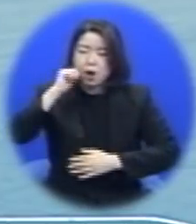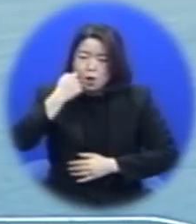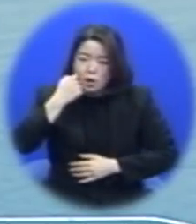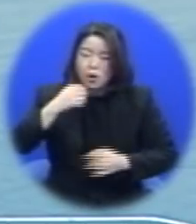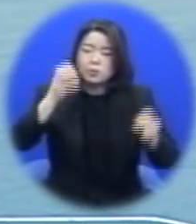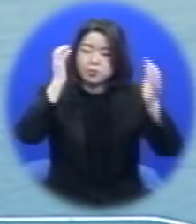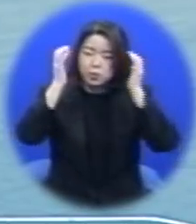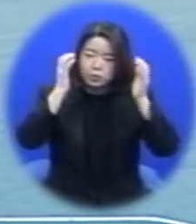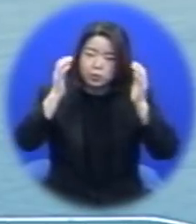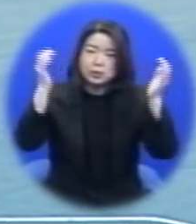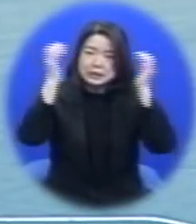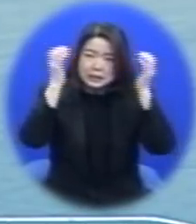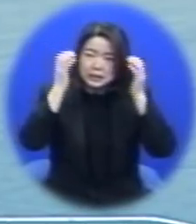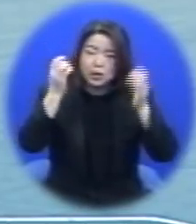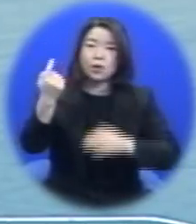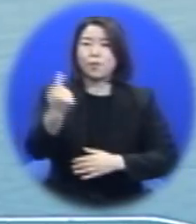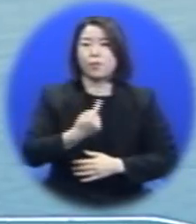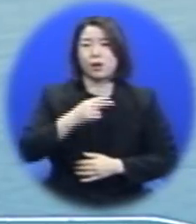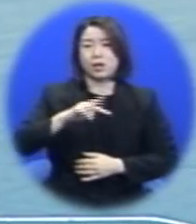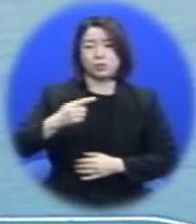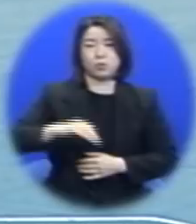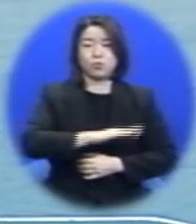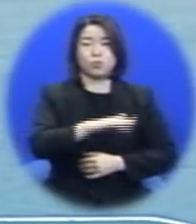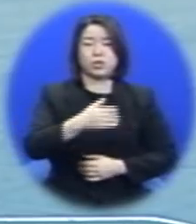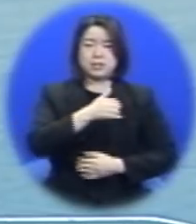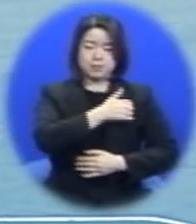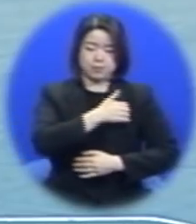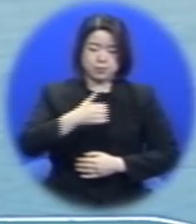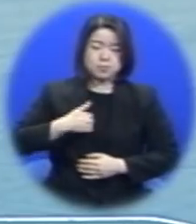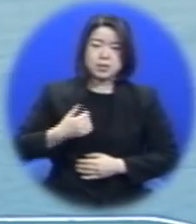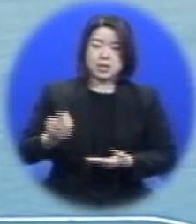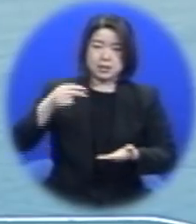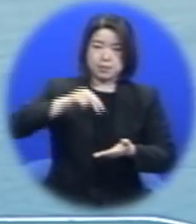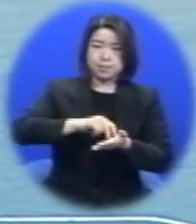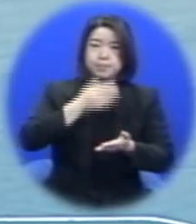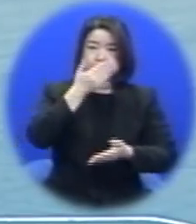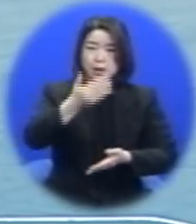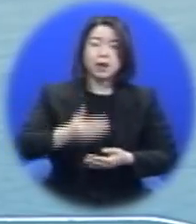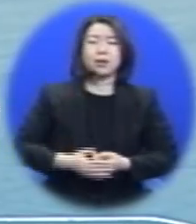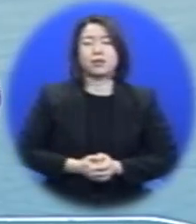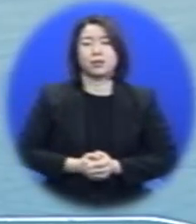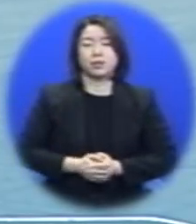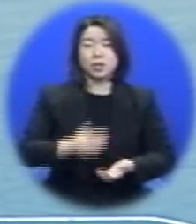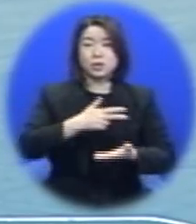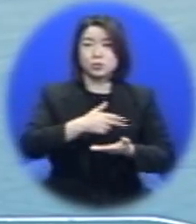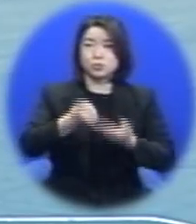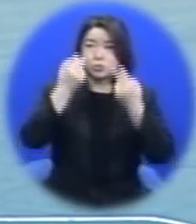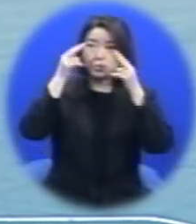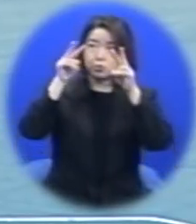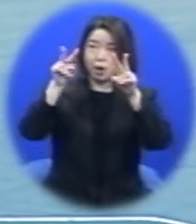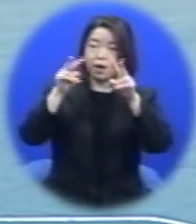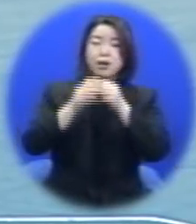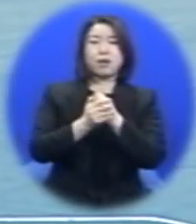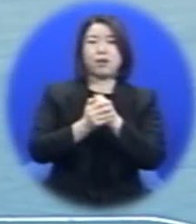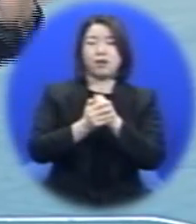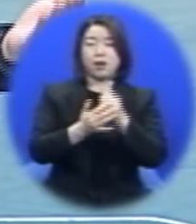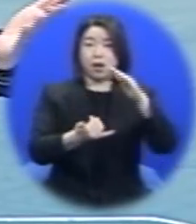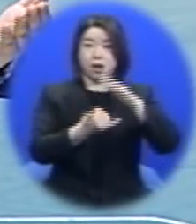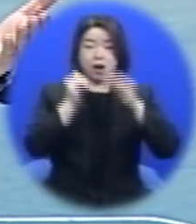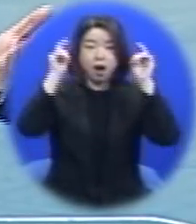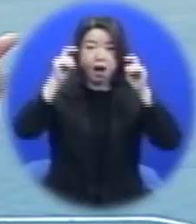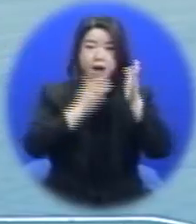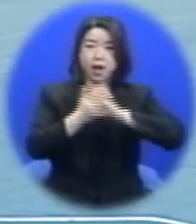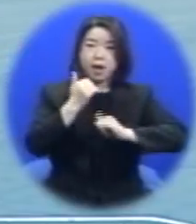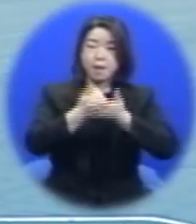또 시련이 있다 하더라도 우리는 능히 일어날 수 있습니다. 주님을 바라보는 어린 양 예수님을 바라보는 눈이